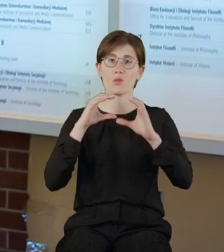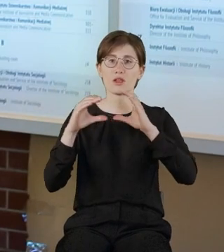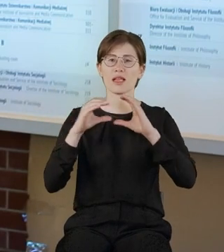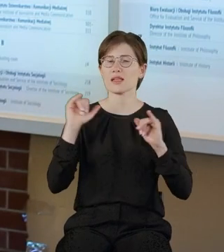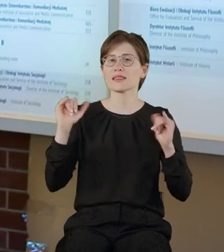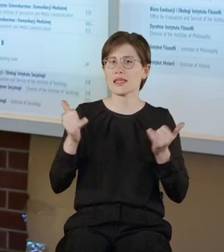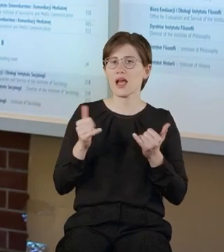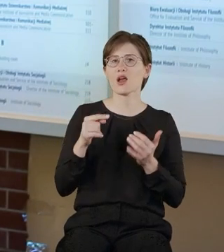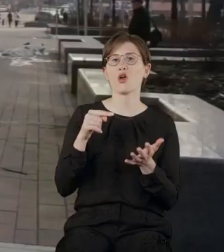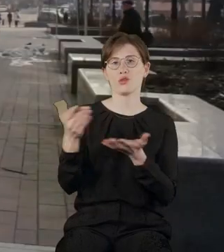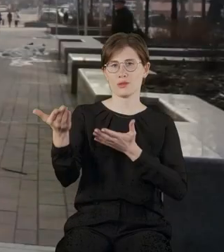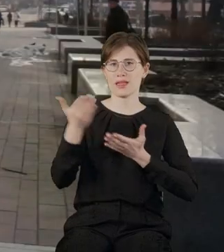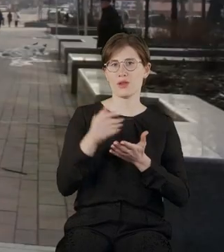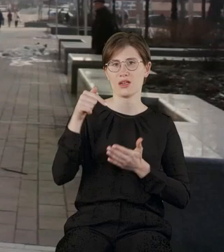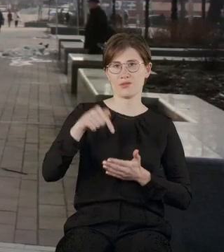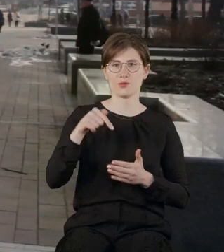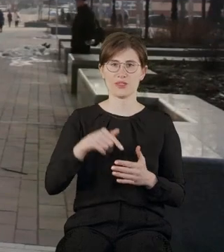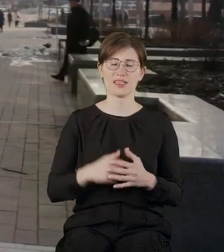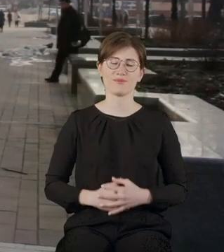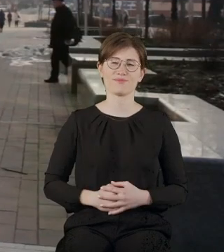to zapraszamy na ten wydział.